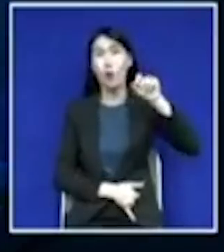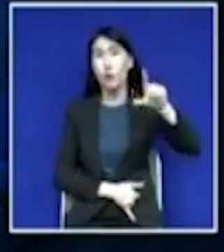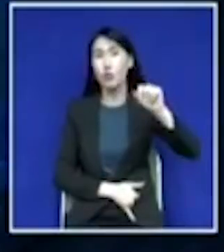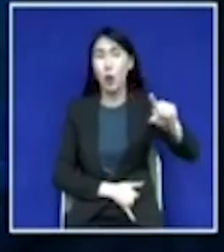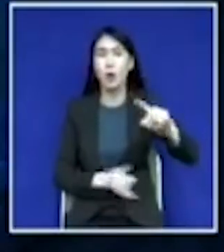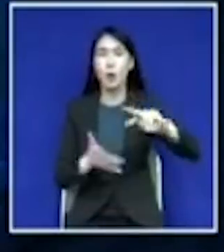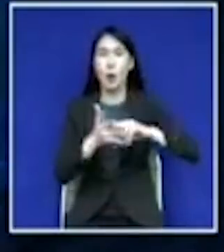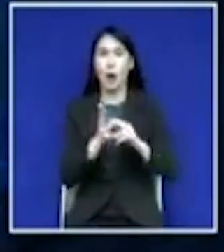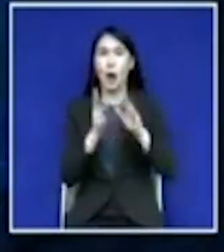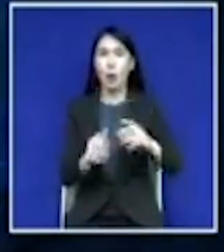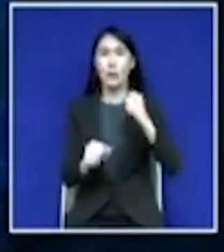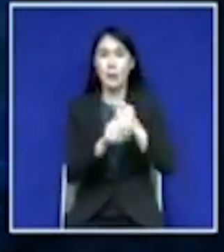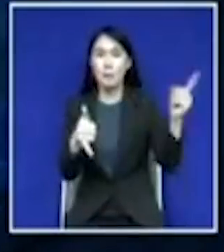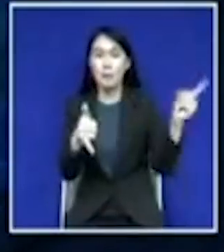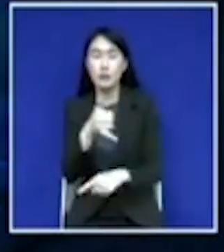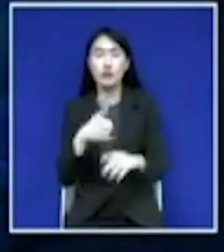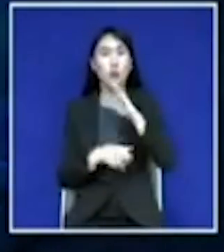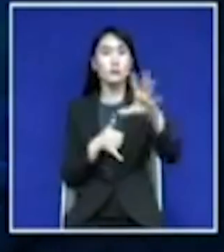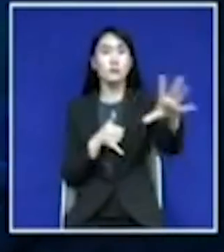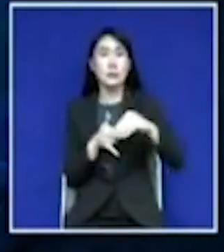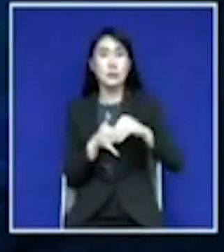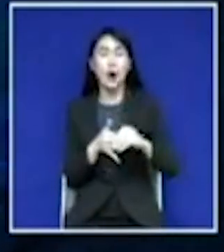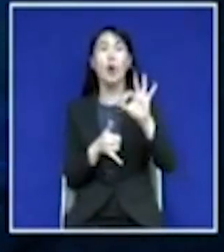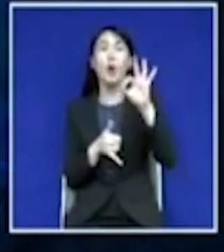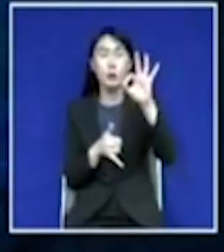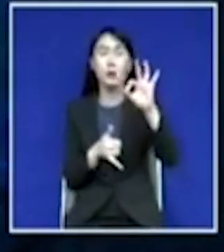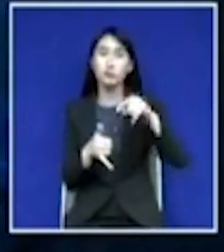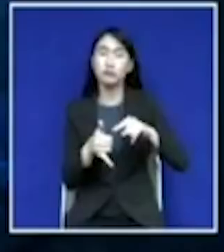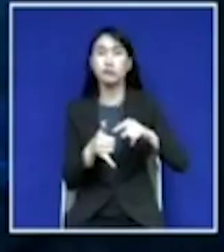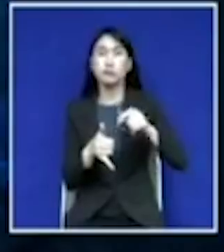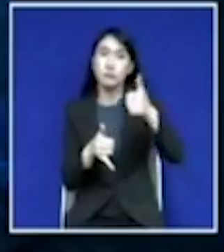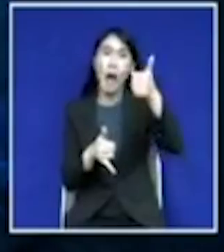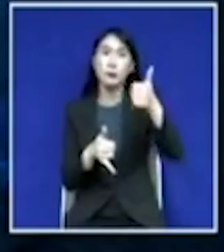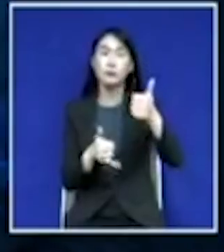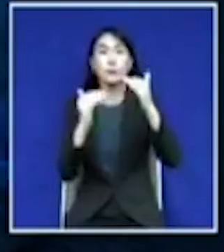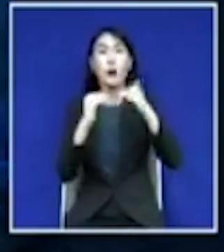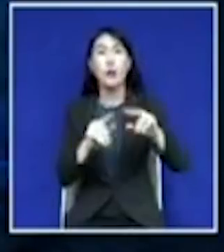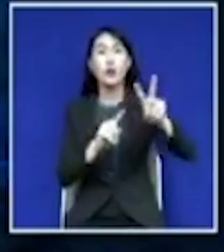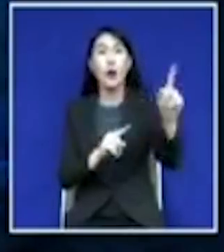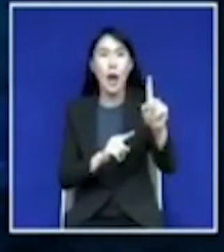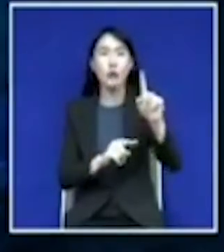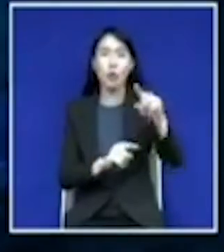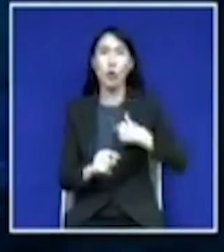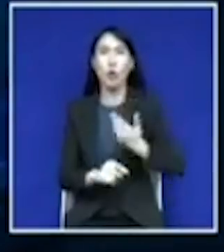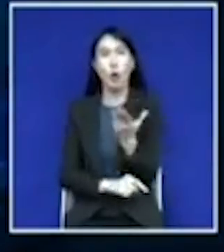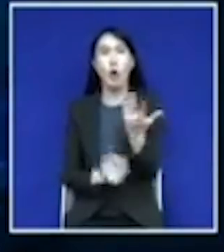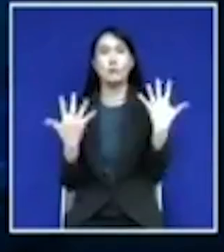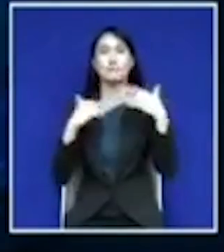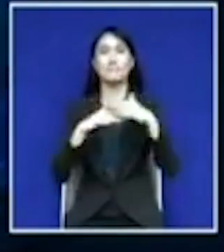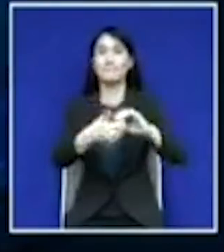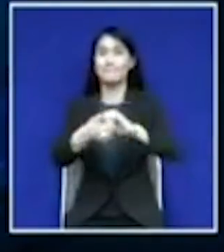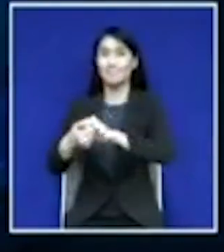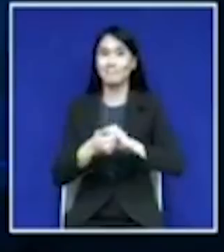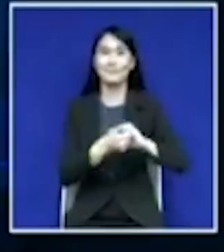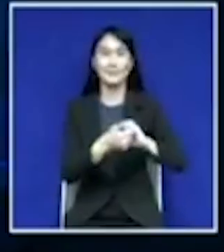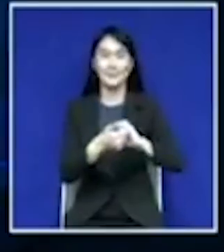ที่จะเอาคนมาลงโทษติดเชื้อก็ติดเชื้อไปครับแต่พอติดเสร็จสิ่งที่จะเกิดขึ้นคือต้องได้ความร่วมมือจากพี่น้องประชาชน